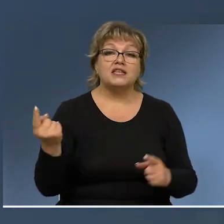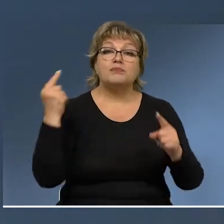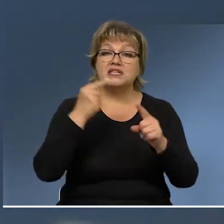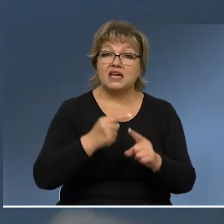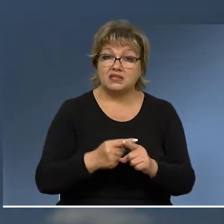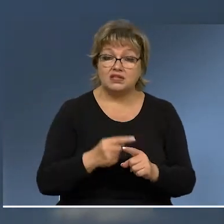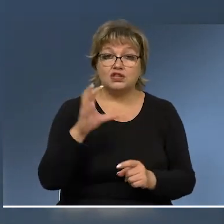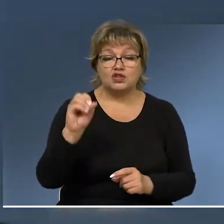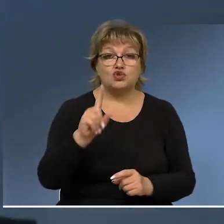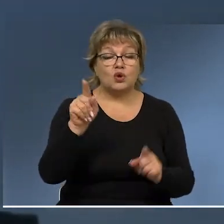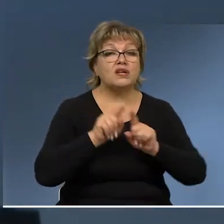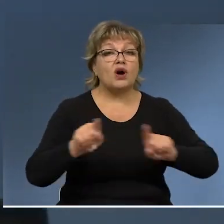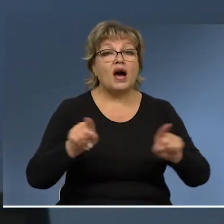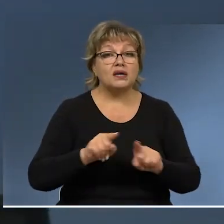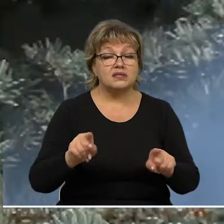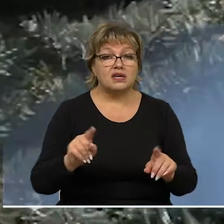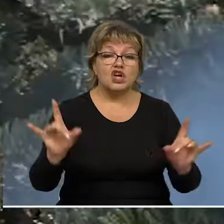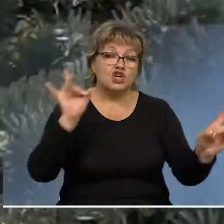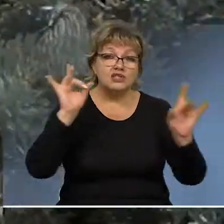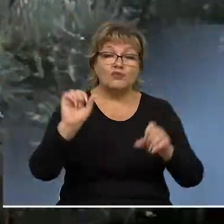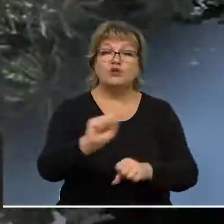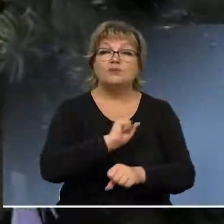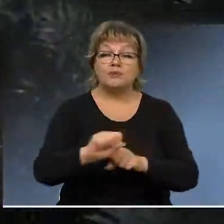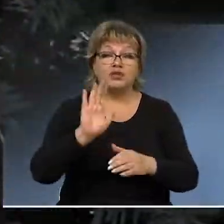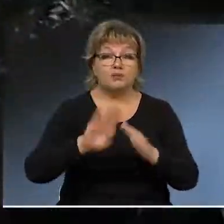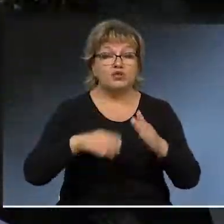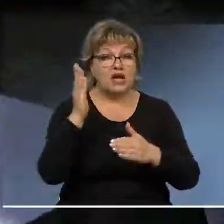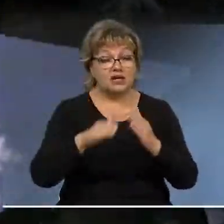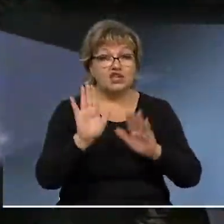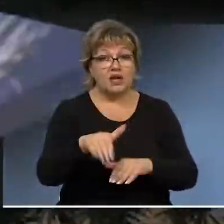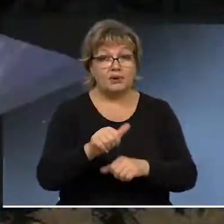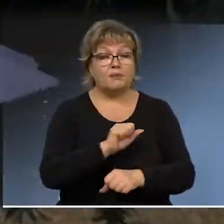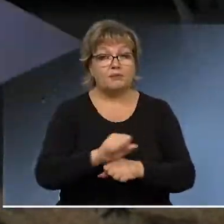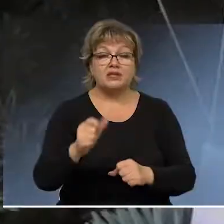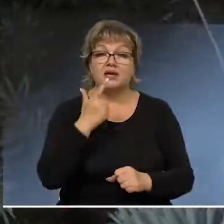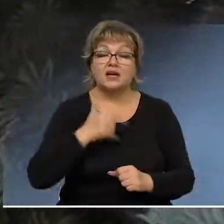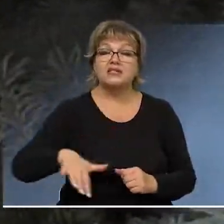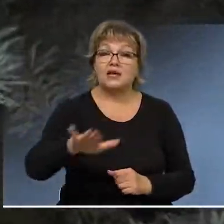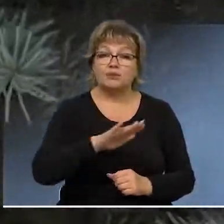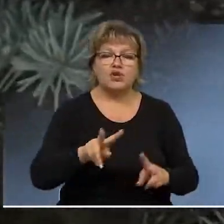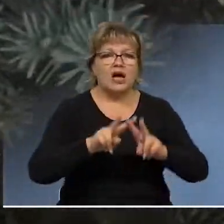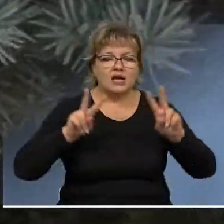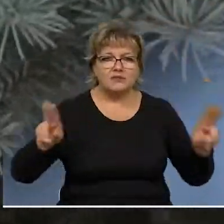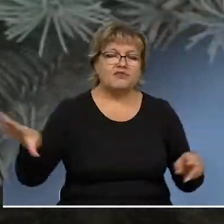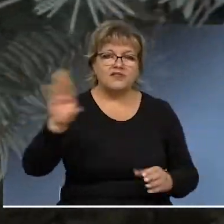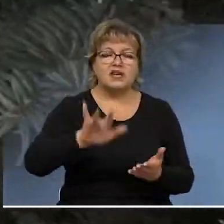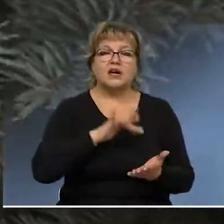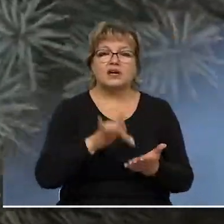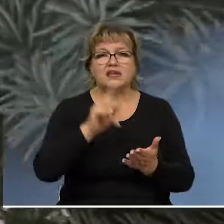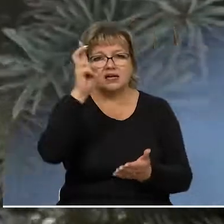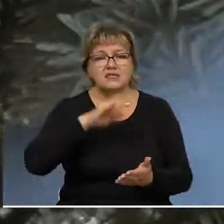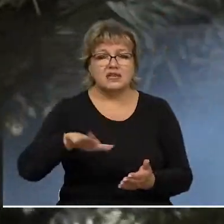минчан они присоединились еще одной акции звон победы после окончания парада победы на красной площади